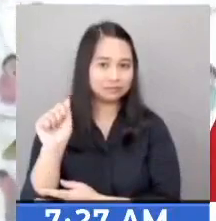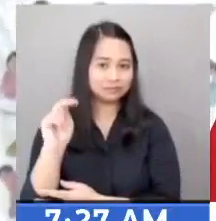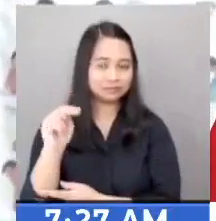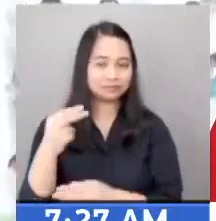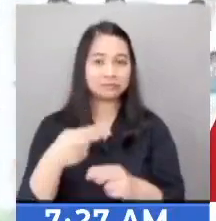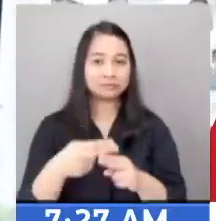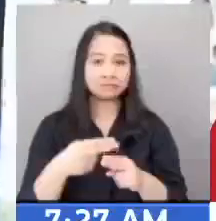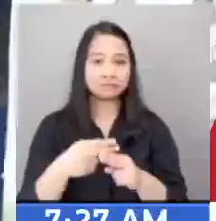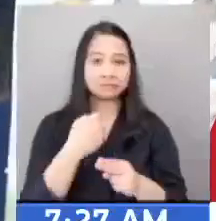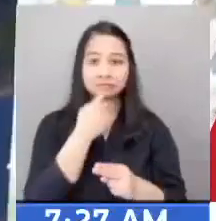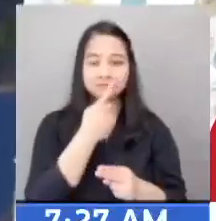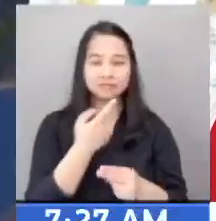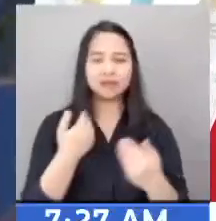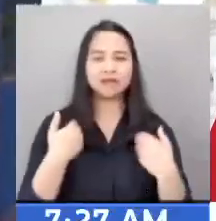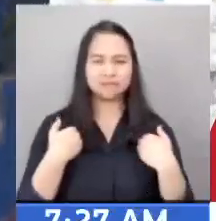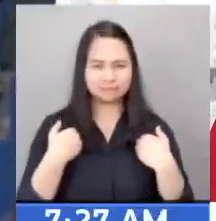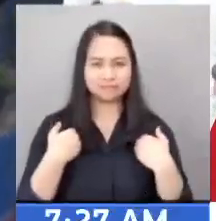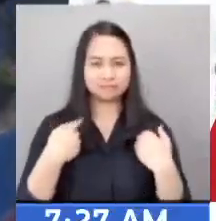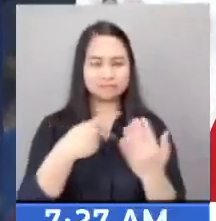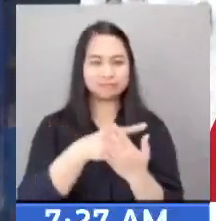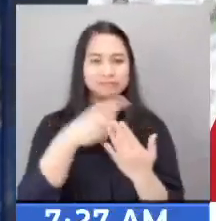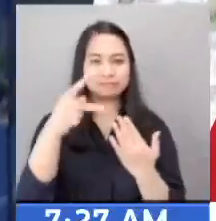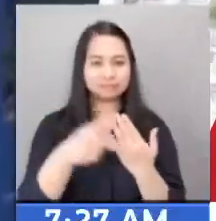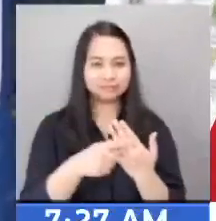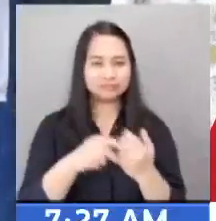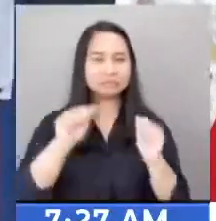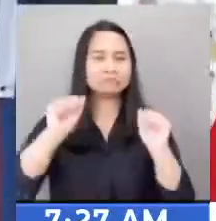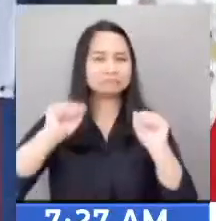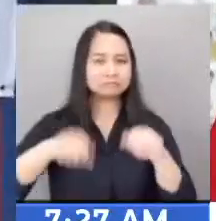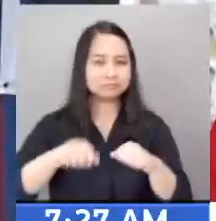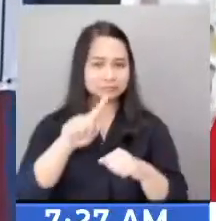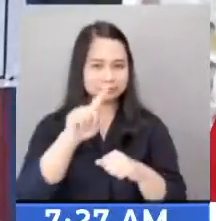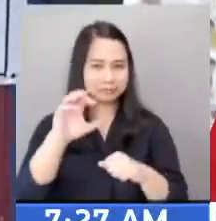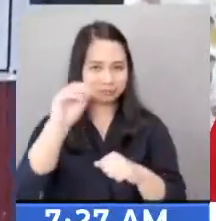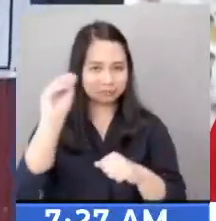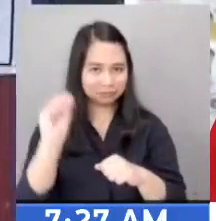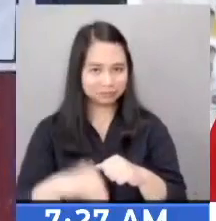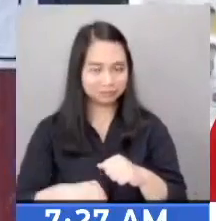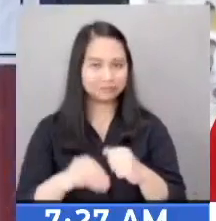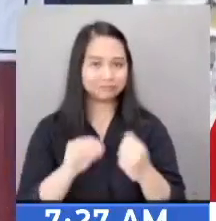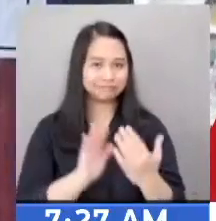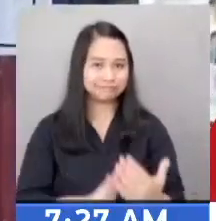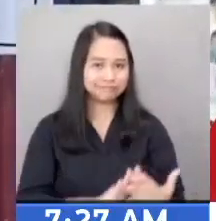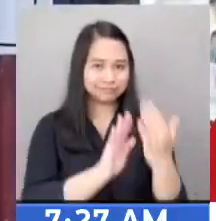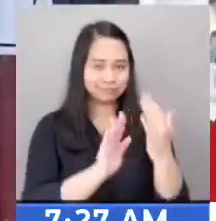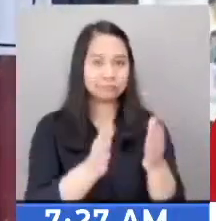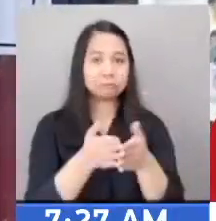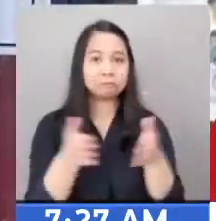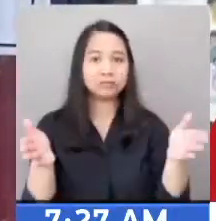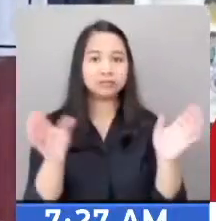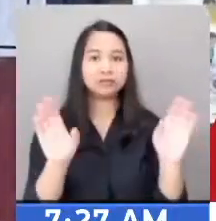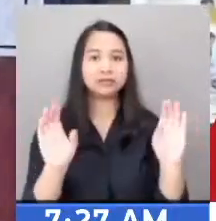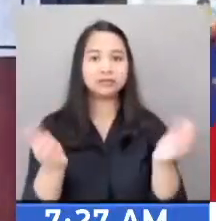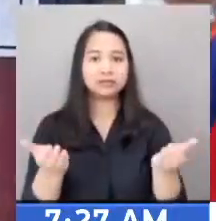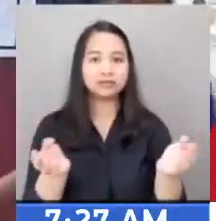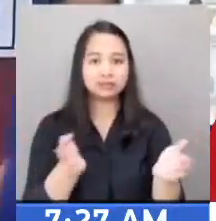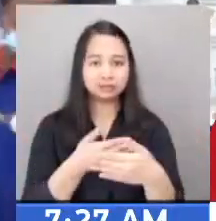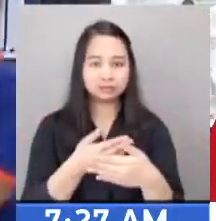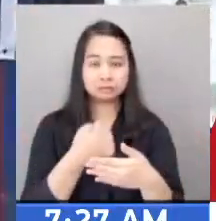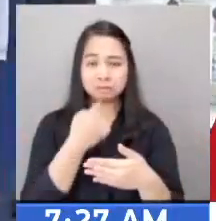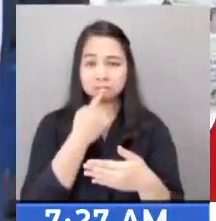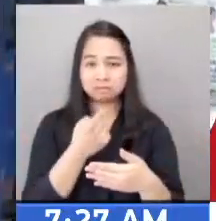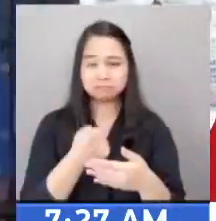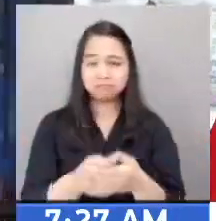mga programa na kayang implement yung full face-to-face classes dahil malalaki yung classroom. Pero aminado din si Dr. Escolano na